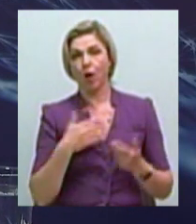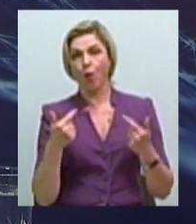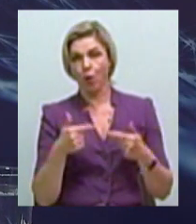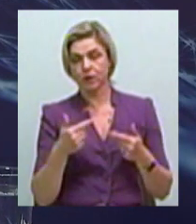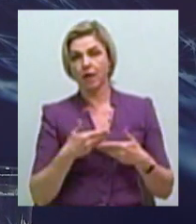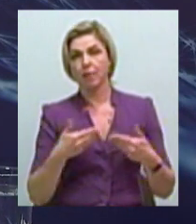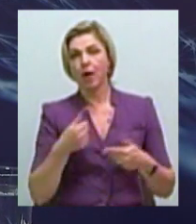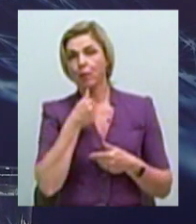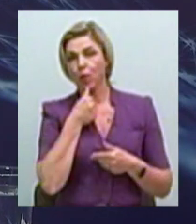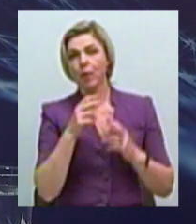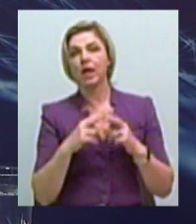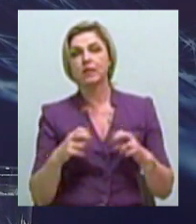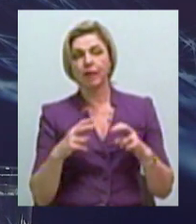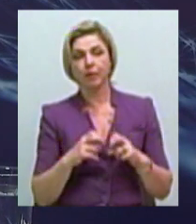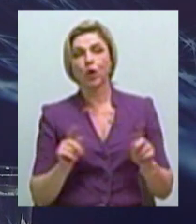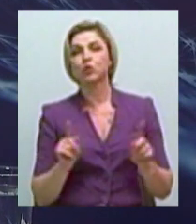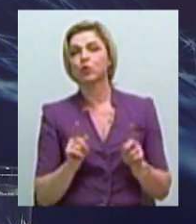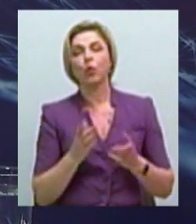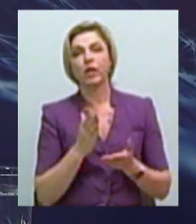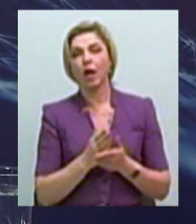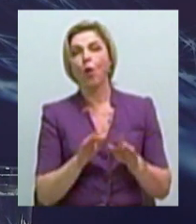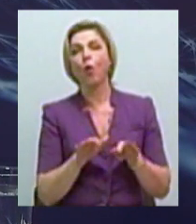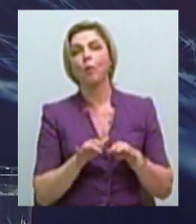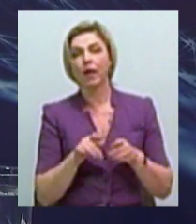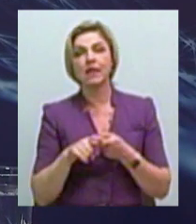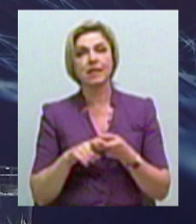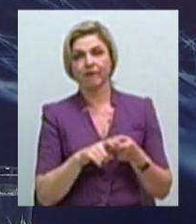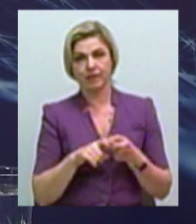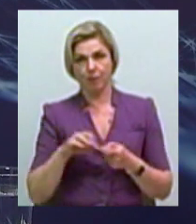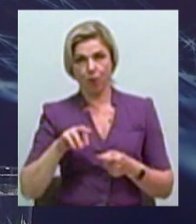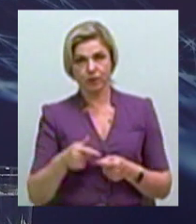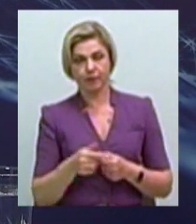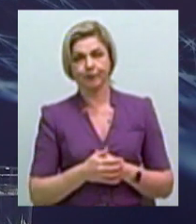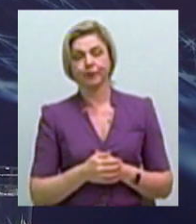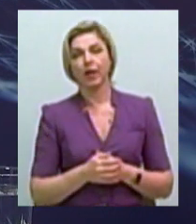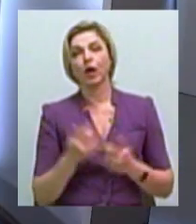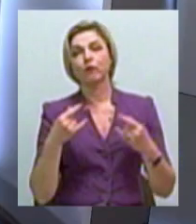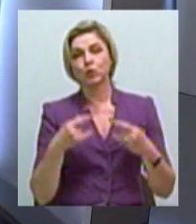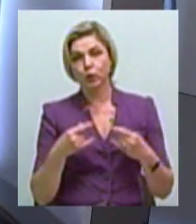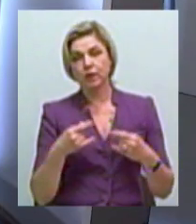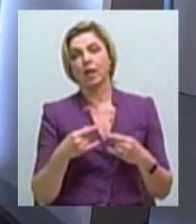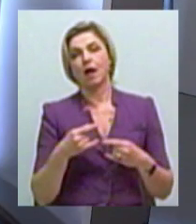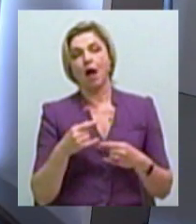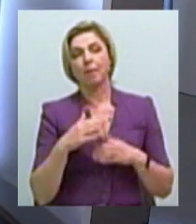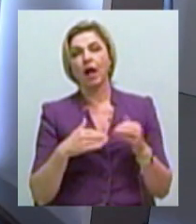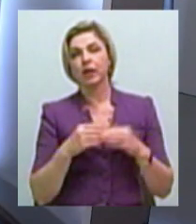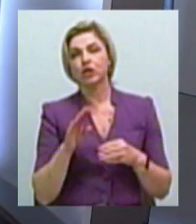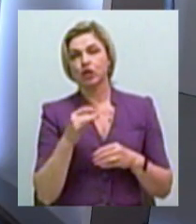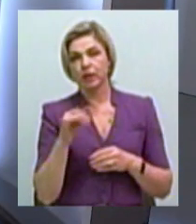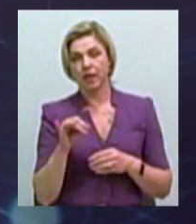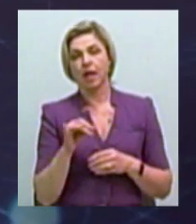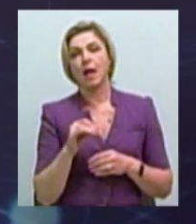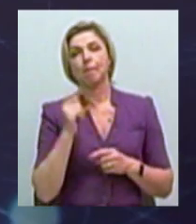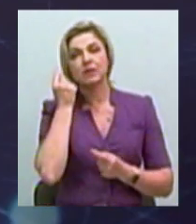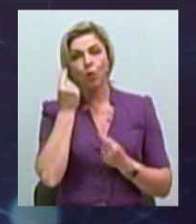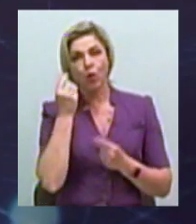ми спробуємо розібратись, що є комп'ютерна залежність. В студії практичний психолог Тетяна